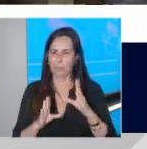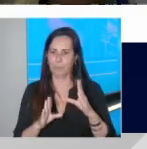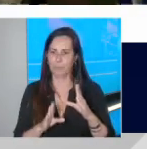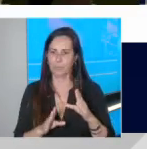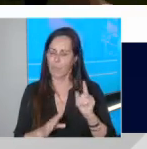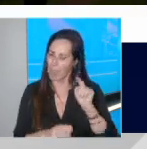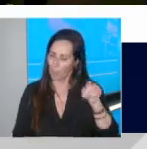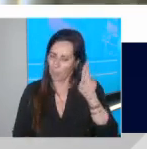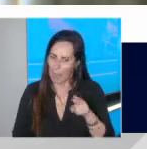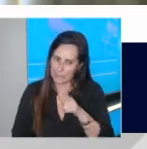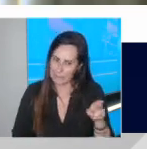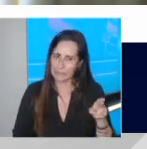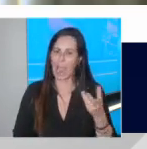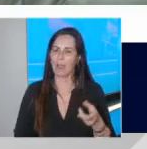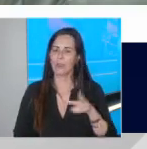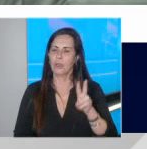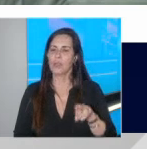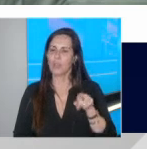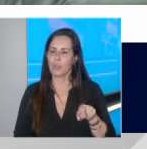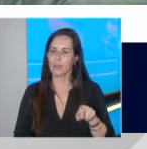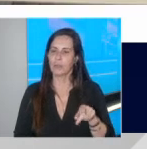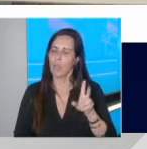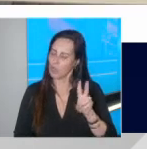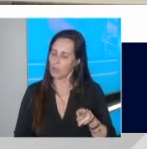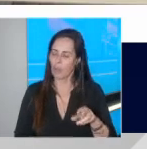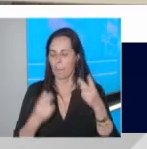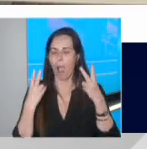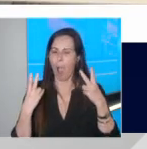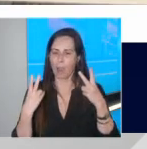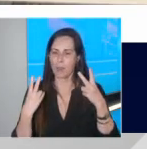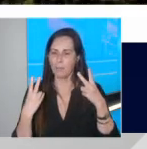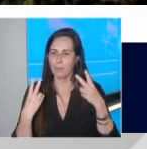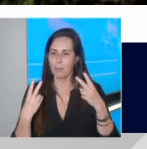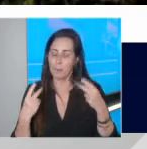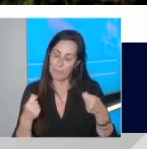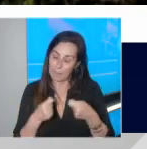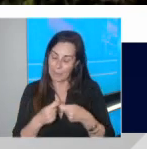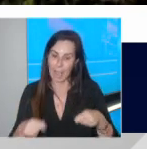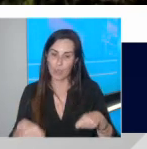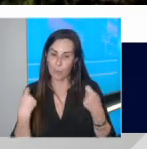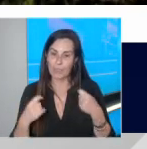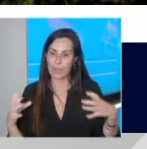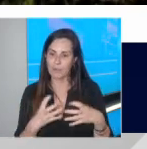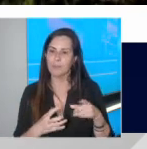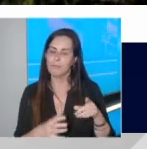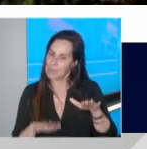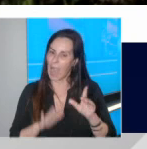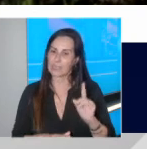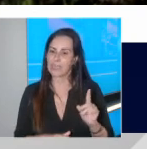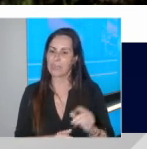הם הולכים לכנסייה, יש להם מערכת ערכים מאוד, מבחינה לפחות תרבותית חברתית,